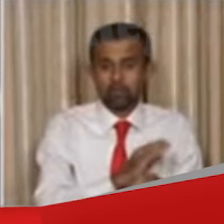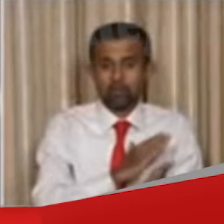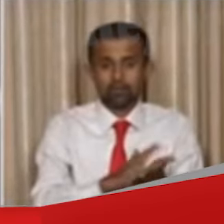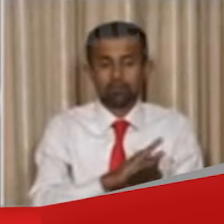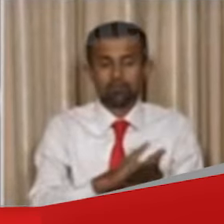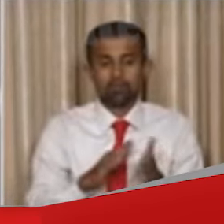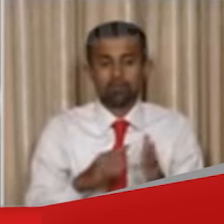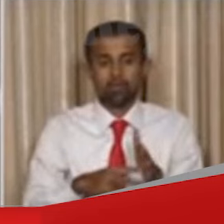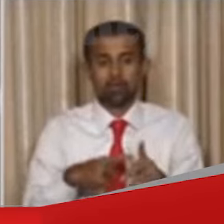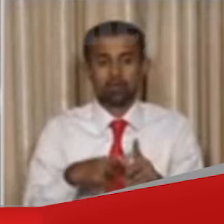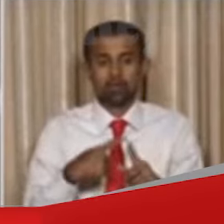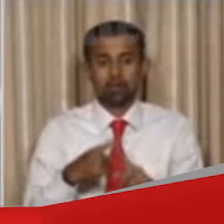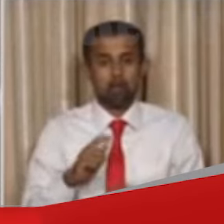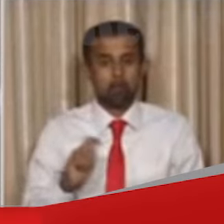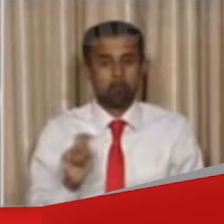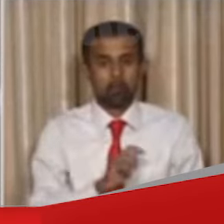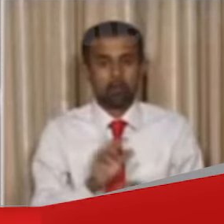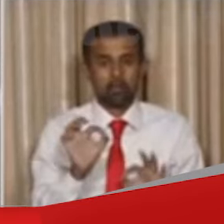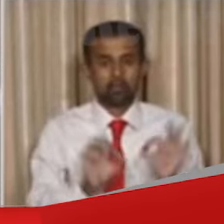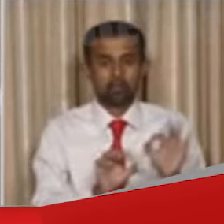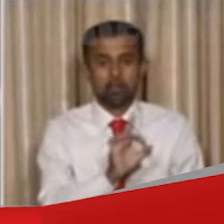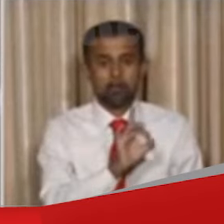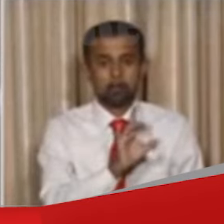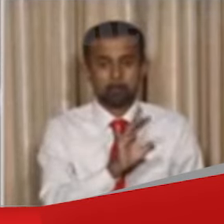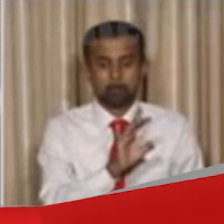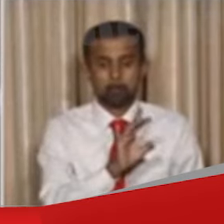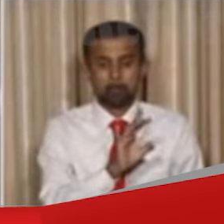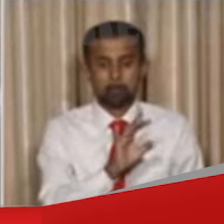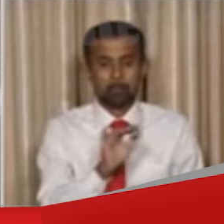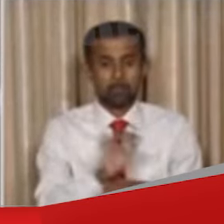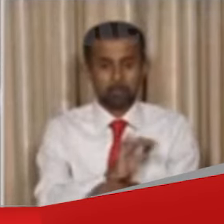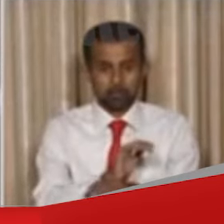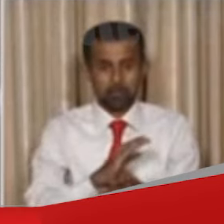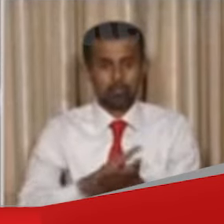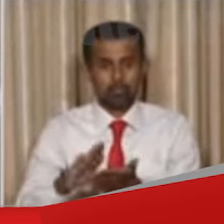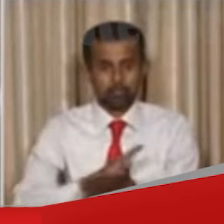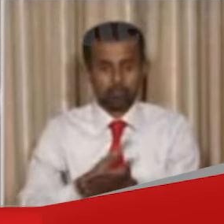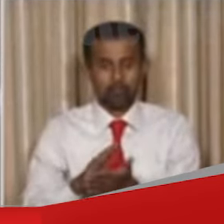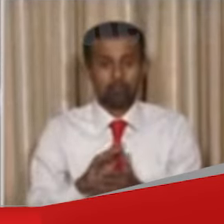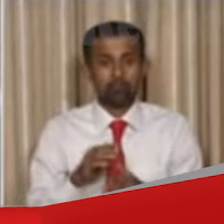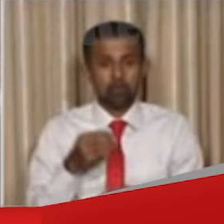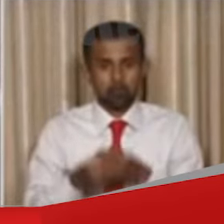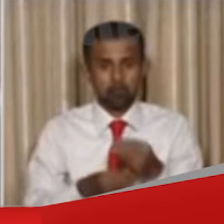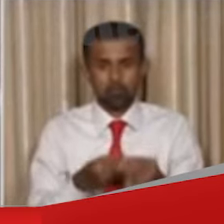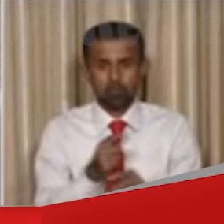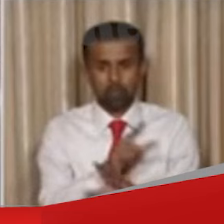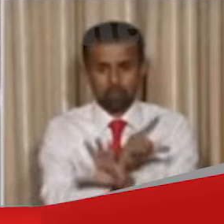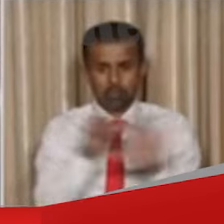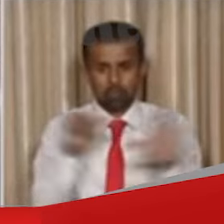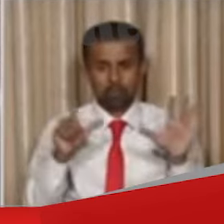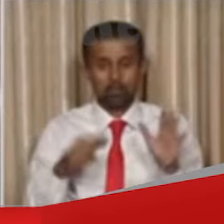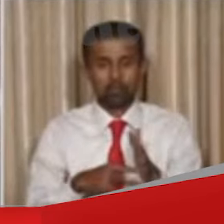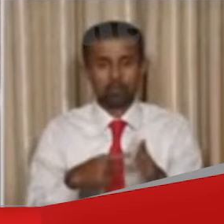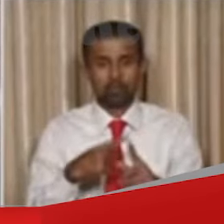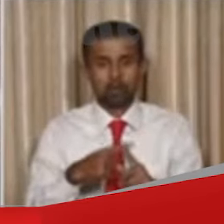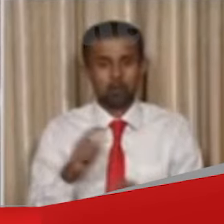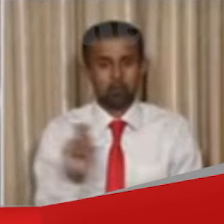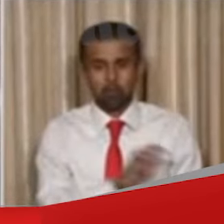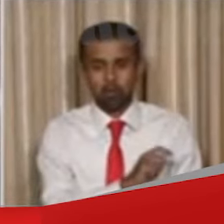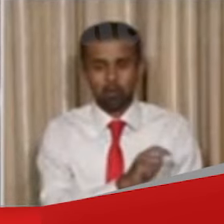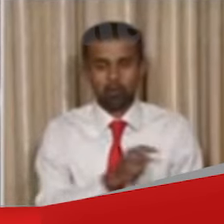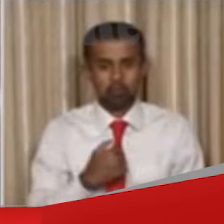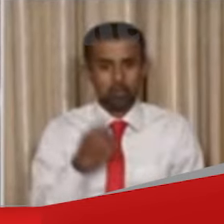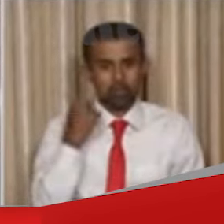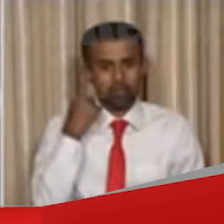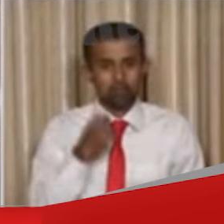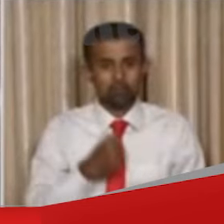අයක 15 දක්වා ඩිජිටල් සර්විසස් කරන අපේ රටේ ඒ විදිහ ආයතන 17ක් තියෙනවා. ඒ බදු අයක මං හිතුවේ ඇත්තට මේ ආණ්ඩුව